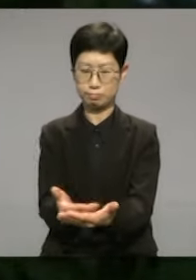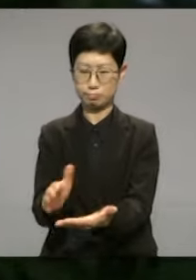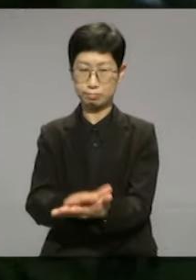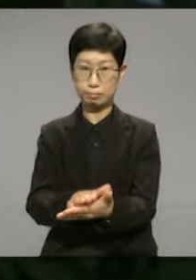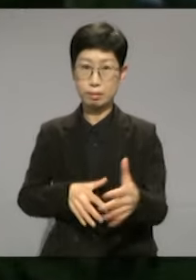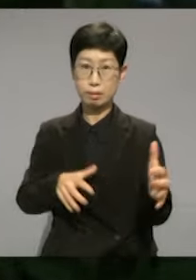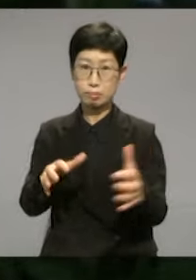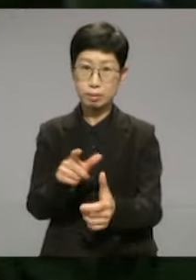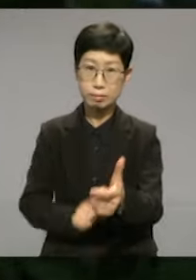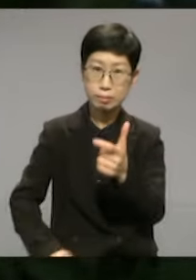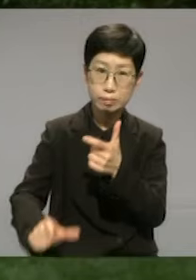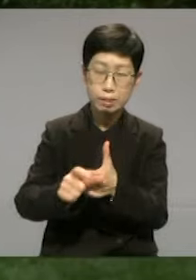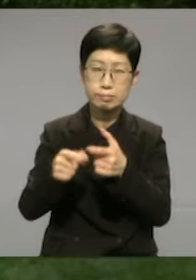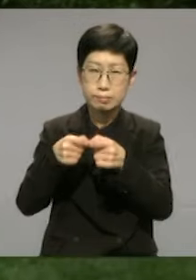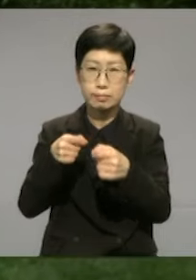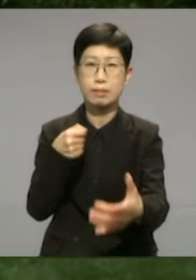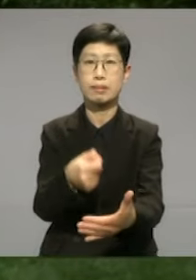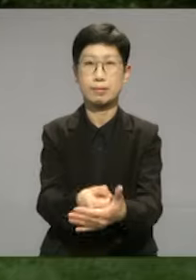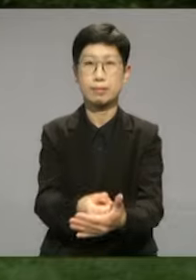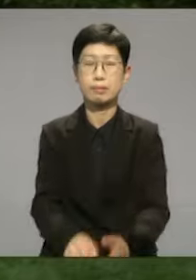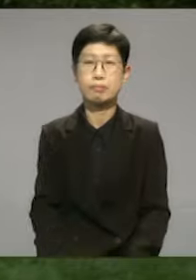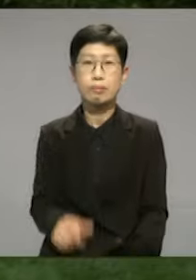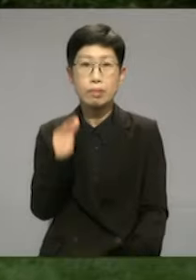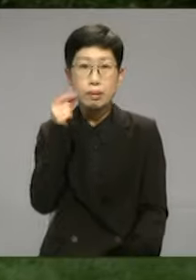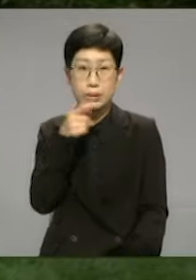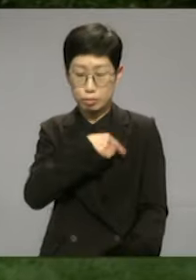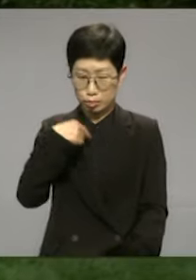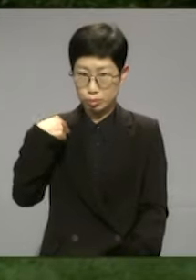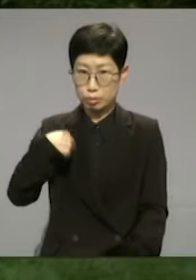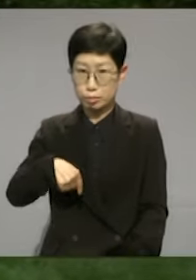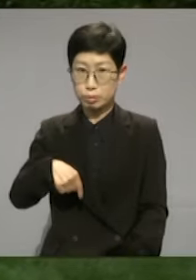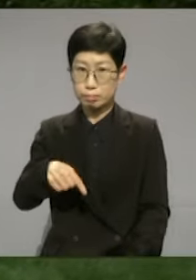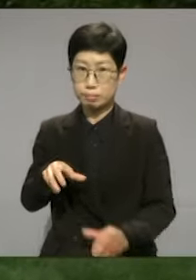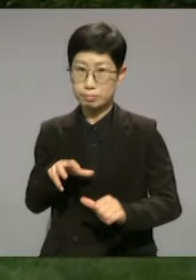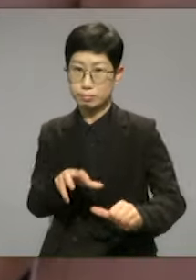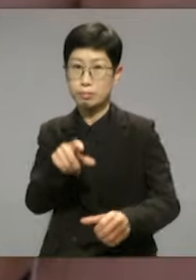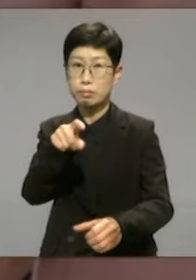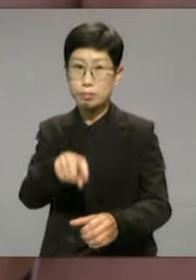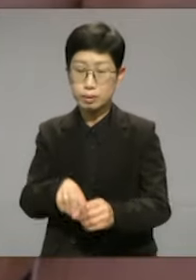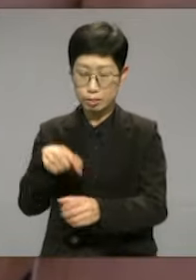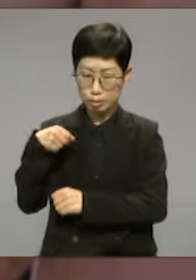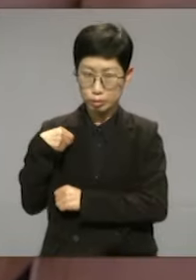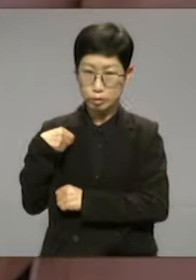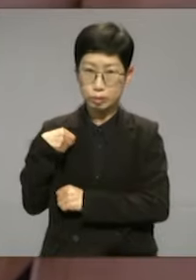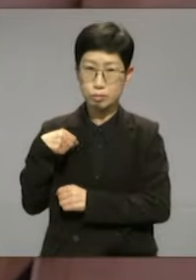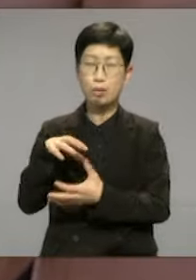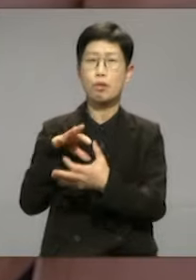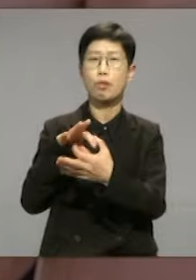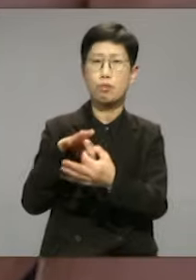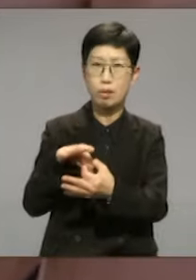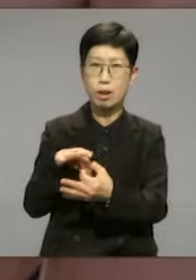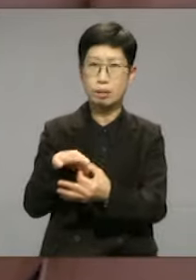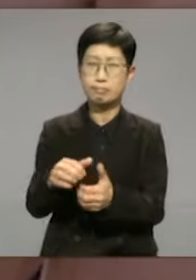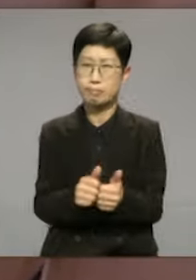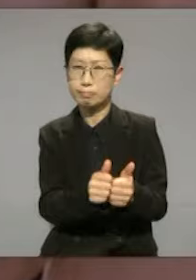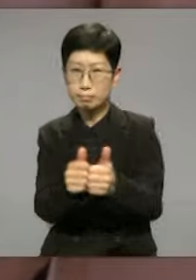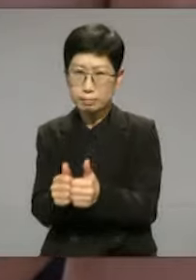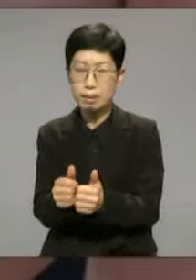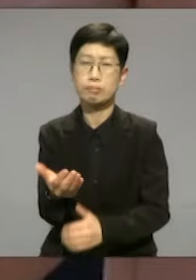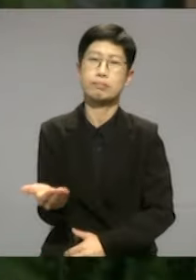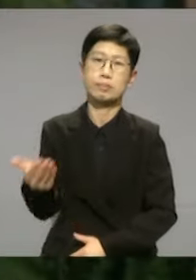구체화할 예정입니다 일본이 중국에 맞설 미국의 군사협력 파트너로 위상이 높아지는 셈이라는 분석이